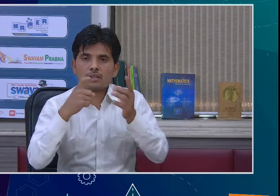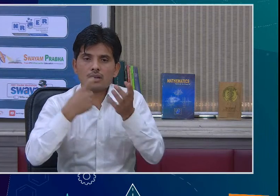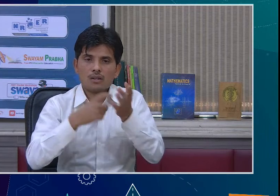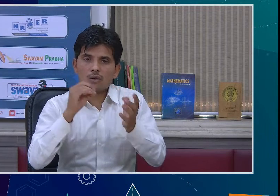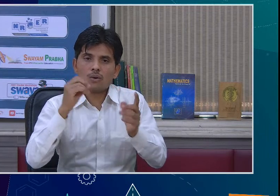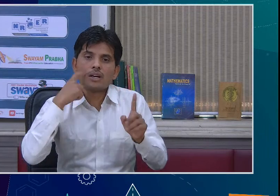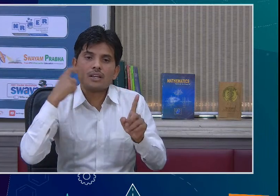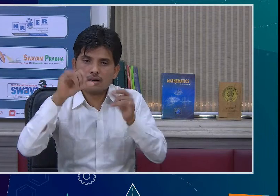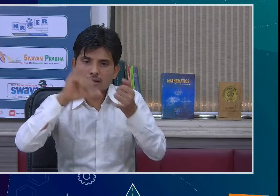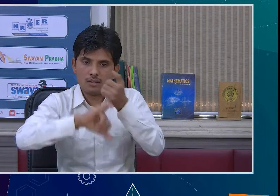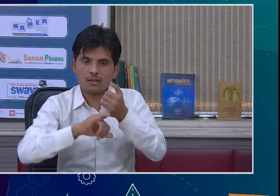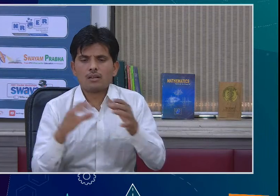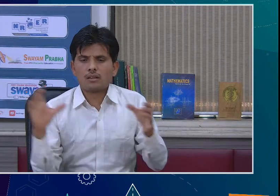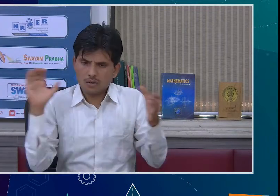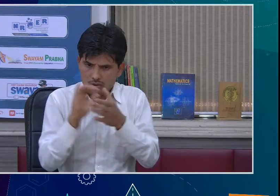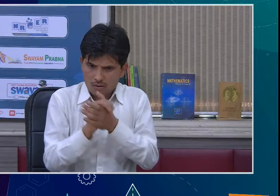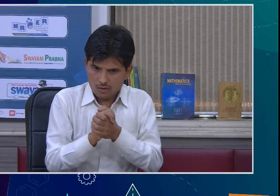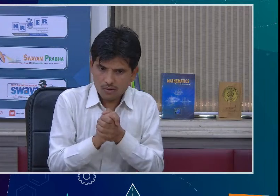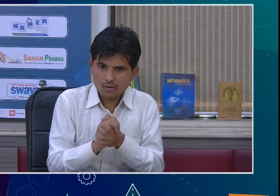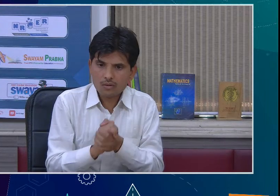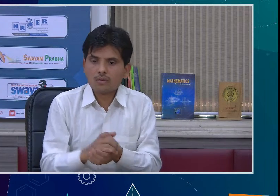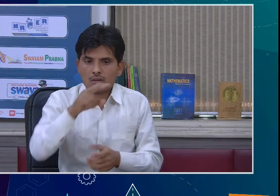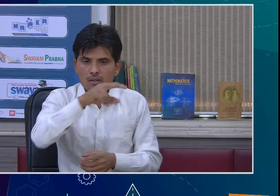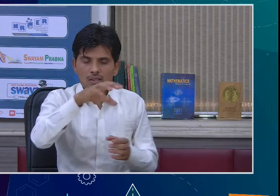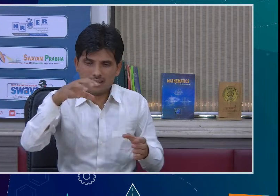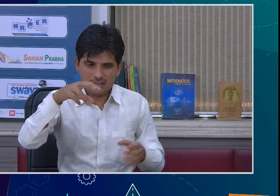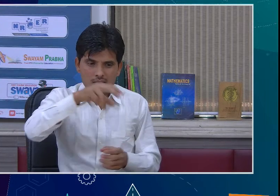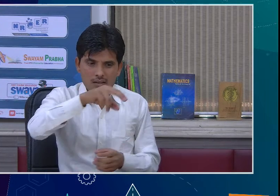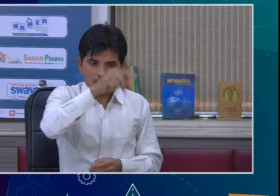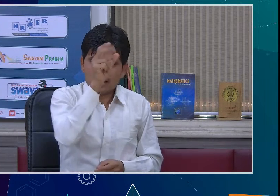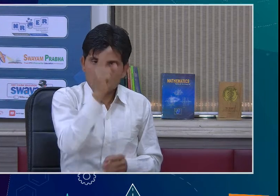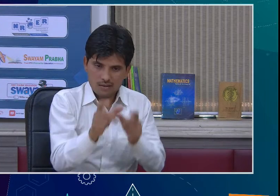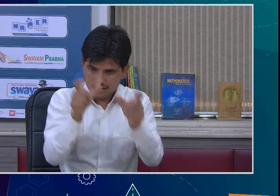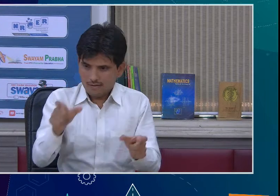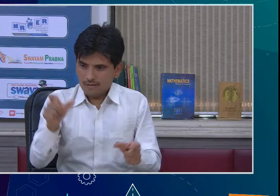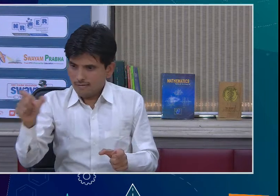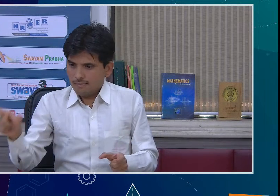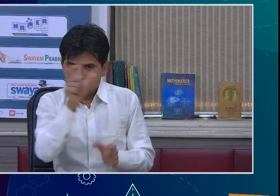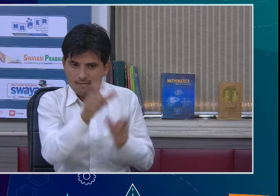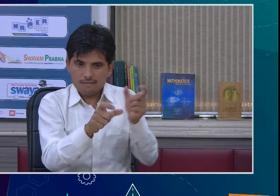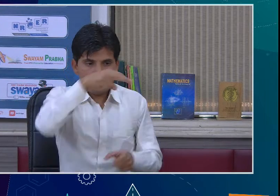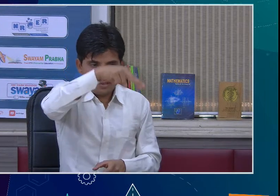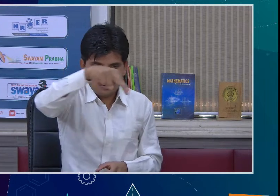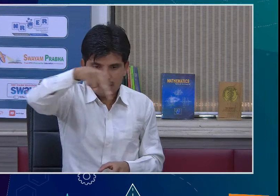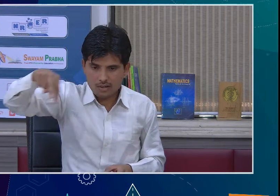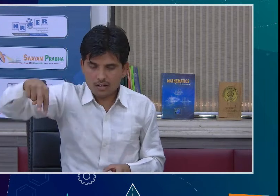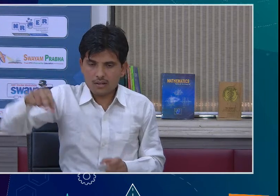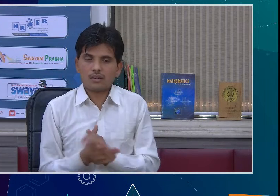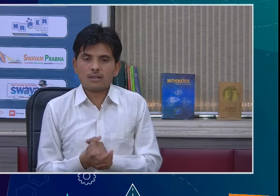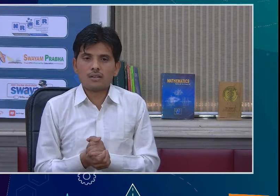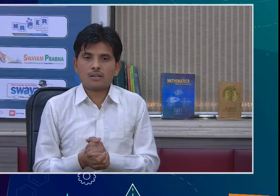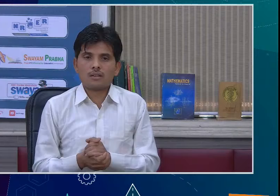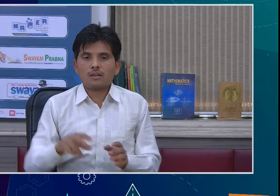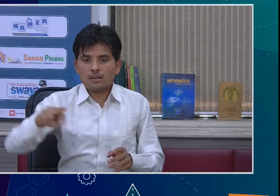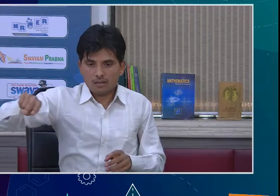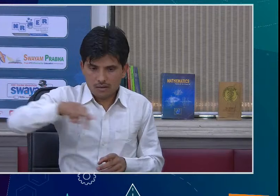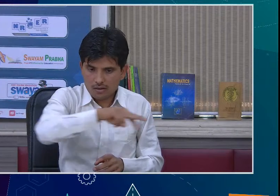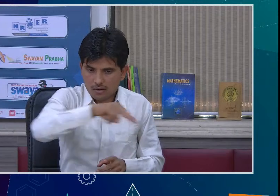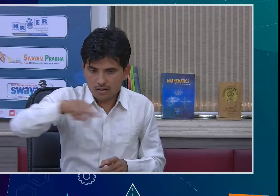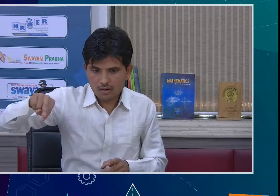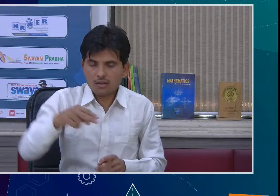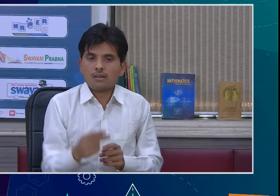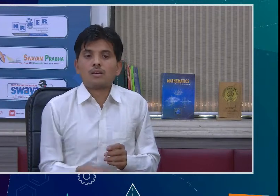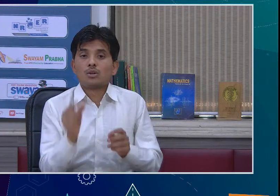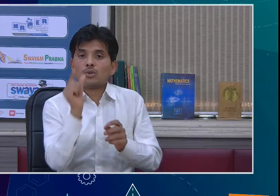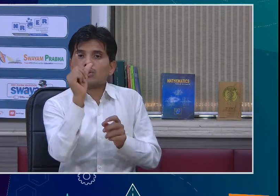हम बहुत सारे फ्रेंड्स को इर्द गिर्द खड़ा कर सकते हैं और उनको कह सकते हैं कि चलो आप यहाँ से वहां मूव करो. तो इससे वो रिप्रेजेंटेशन, उल्का